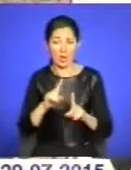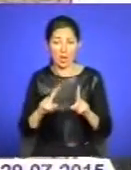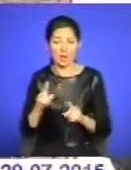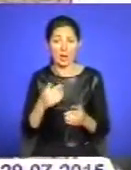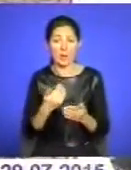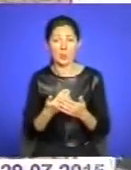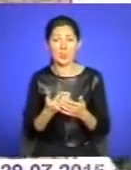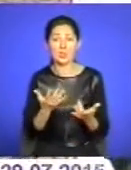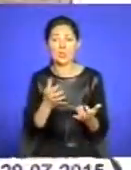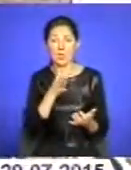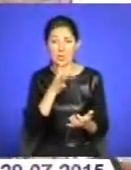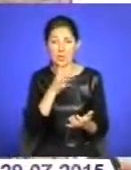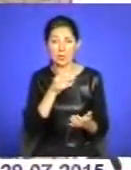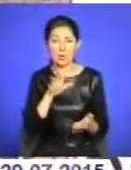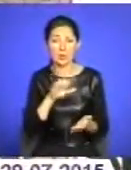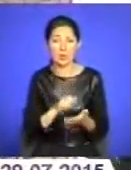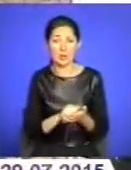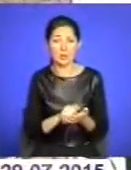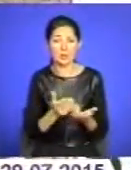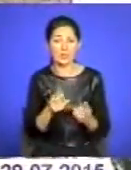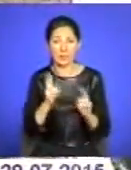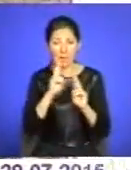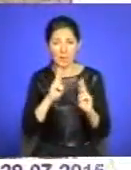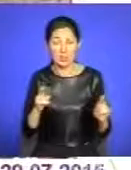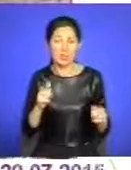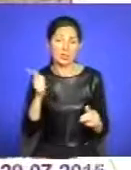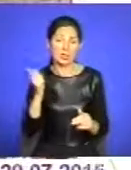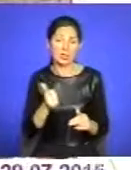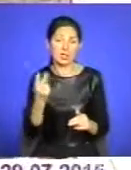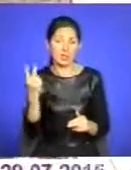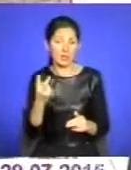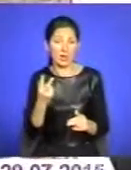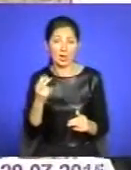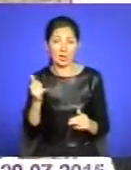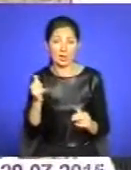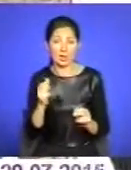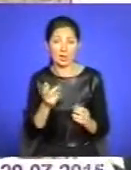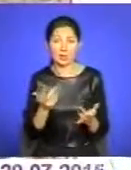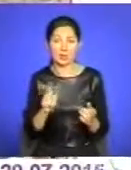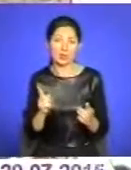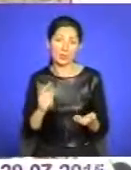часу може зайняти? Ще за скільки, не знаю, чи тиждень, чи 20, там, як ми то, щоб то узгодити.